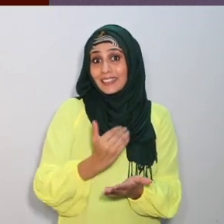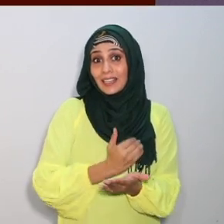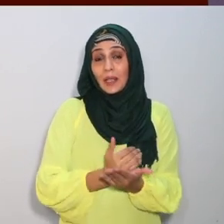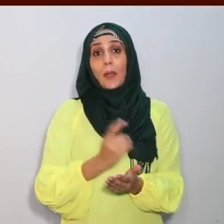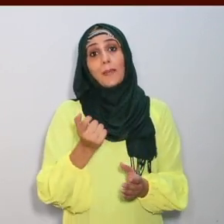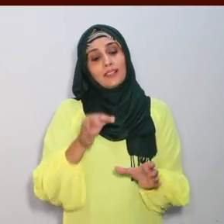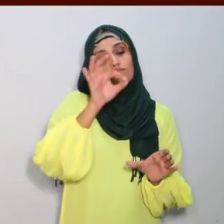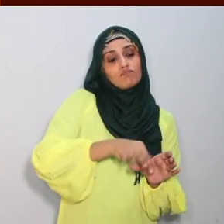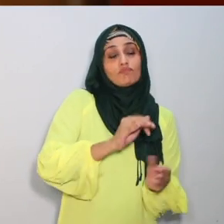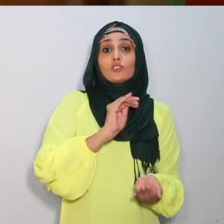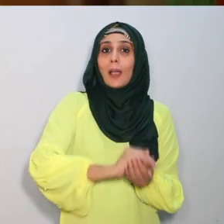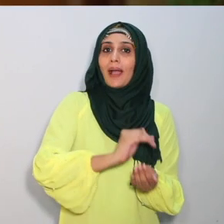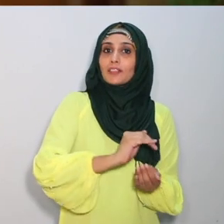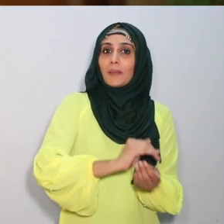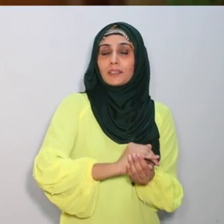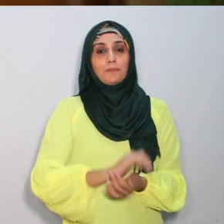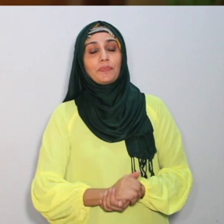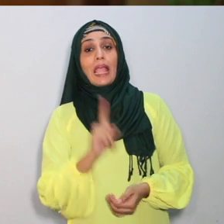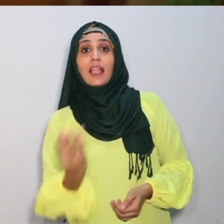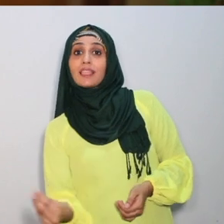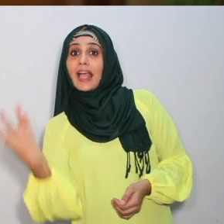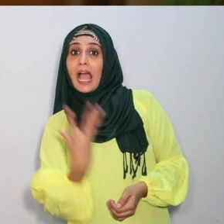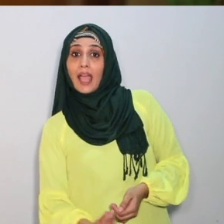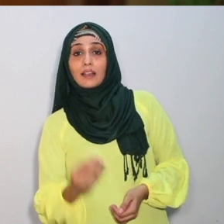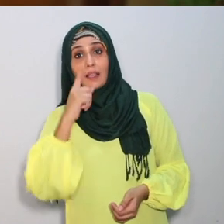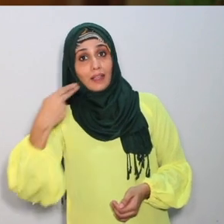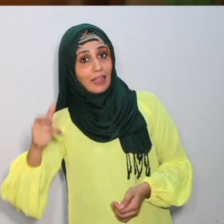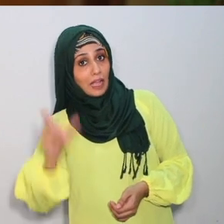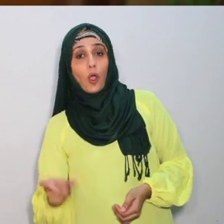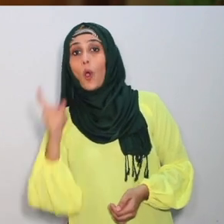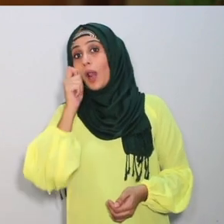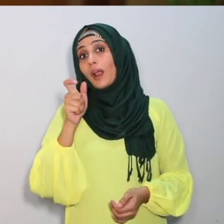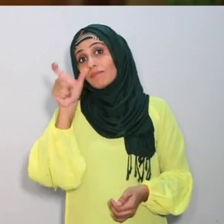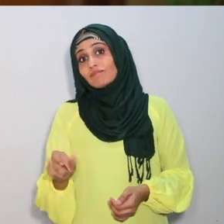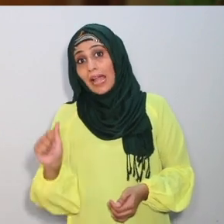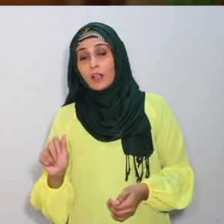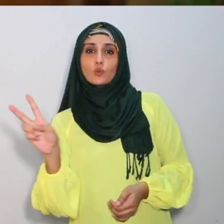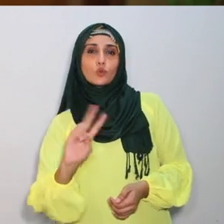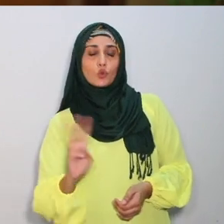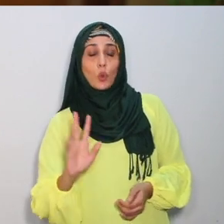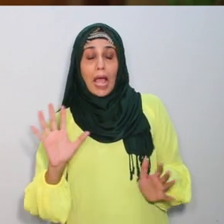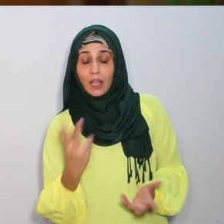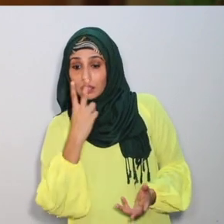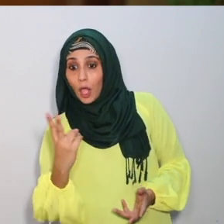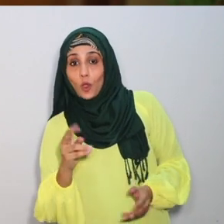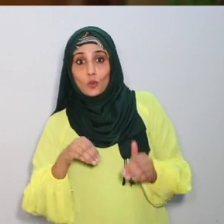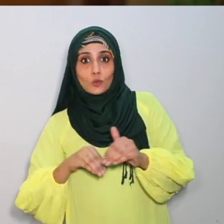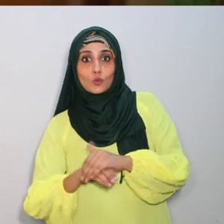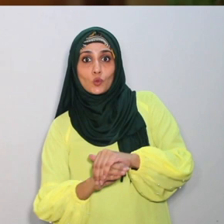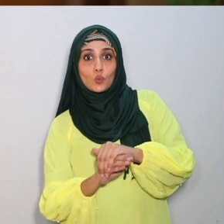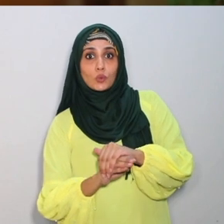में डालने लगे। एक दिन हिरा और अजहर बाजार से गुजर रहे थे कि अचानक उनकी नजर जूतों की एक जोड़ी पर